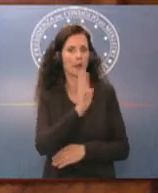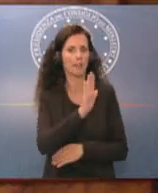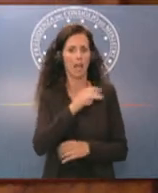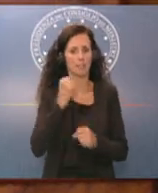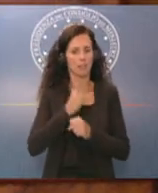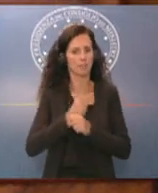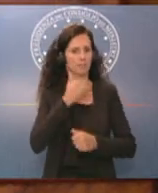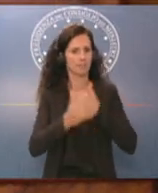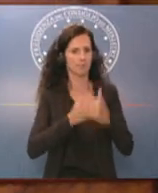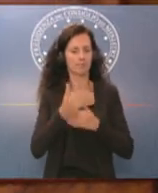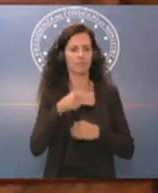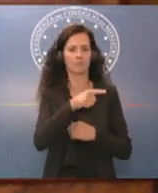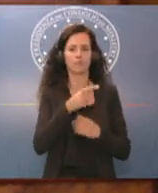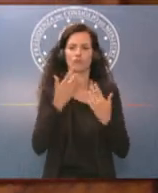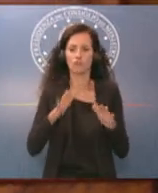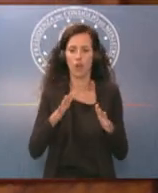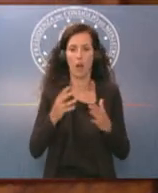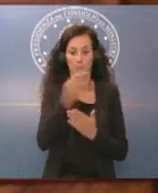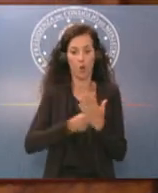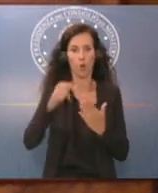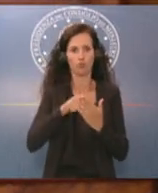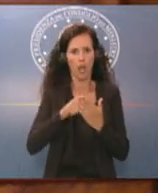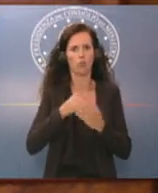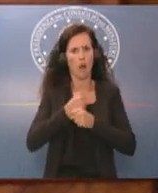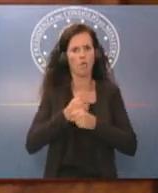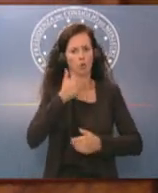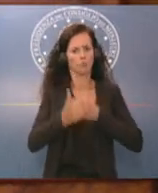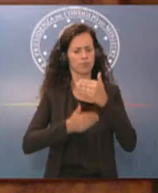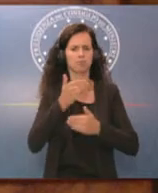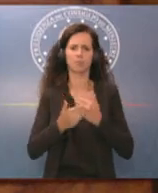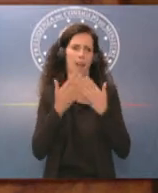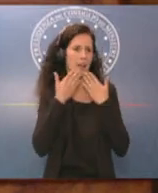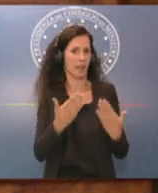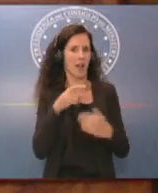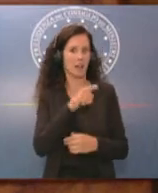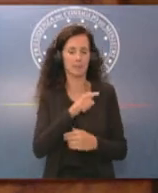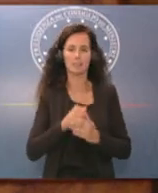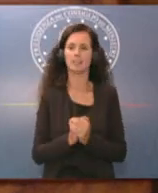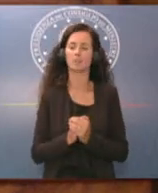si è portato avanti questo progetto. E a volte